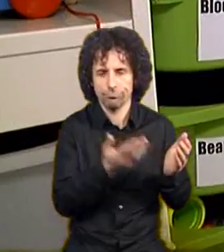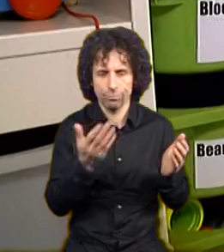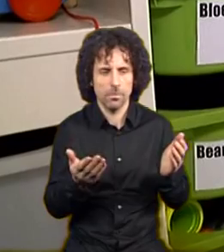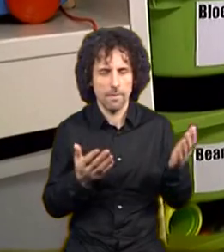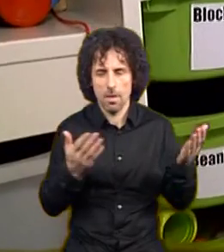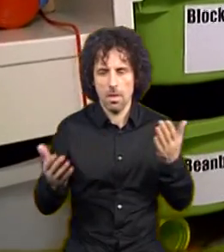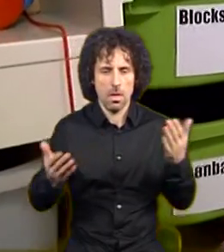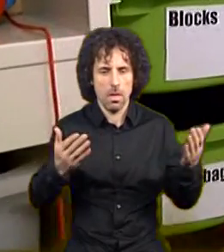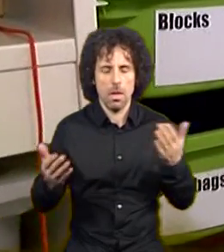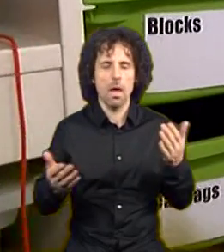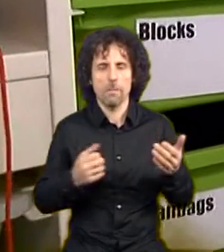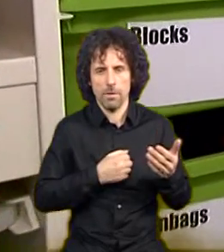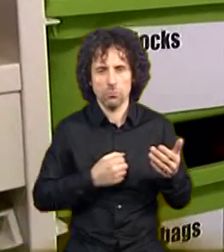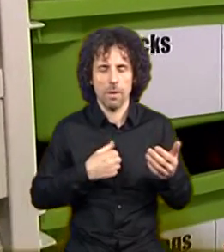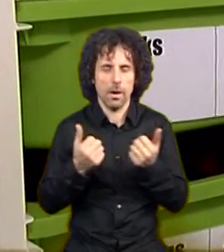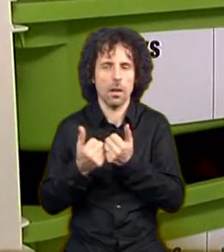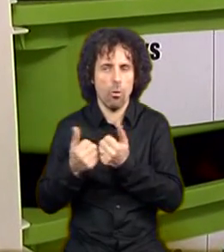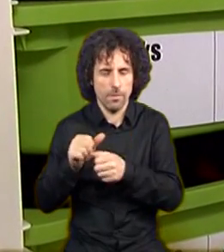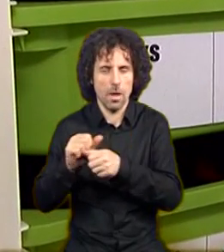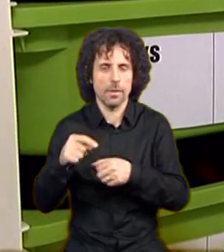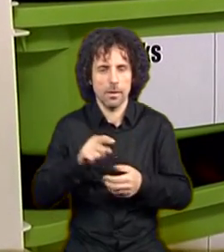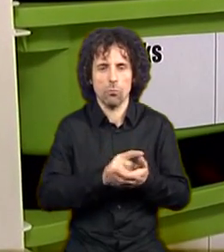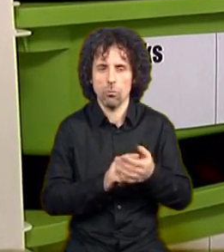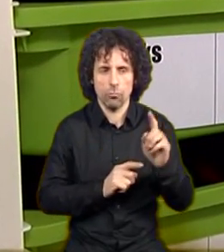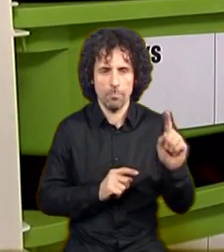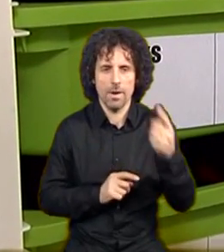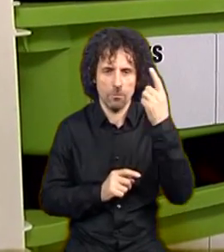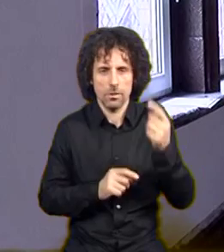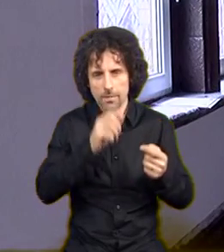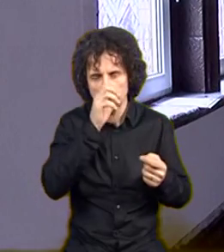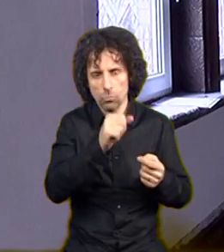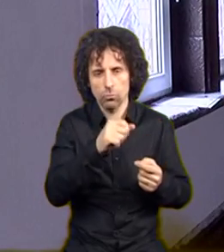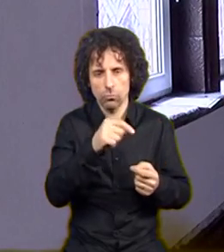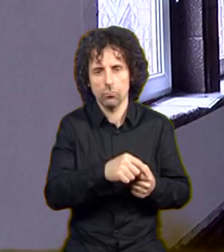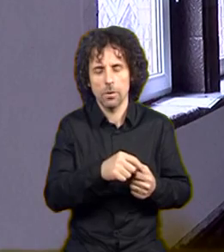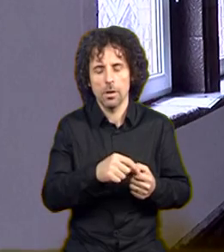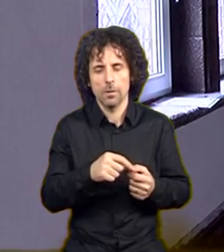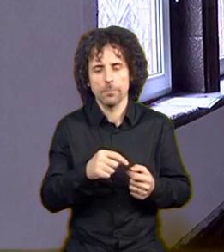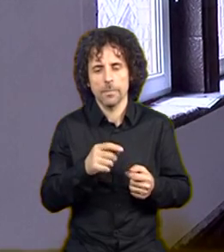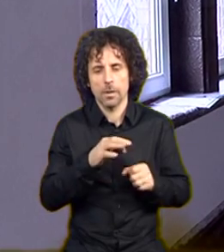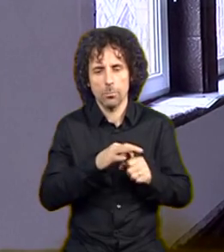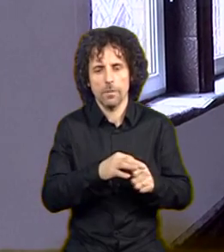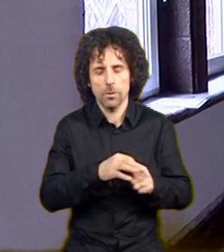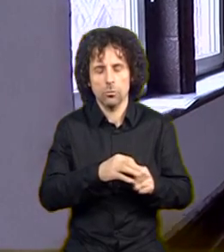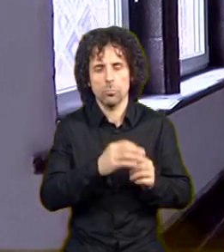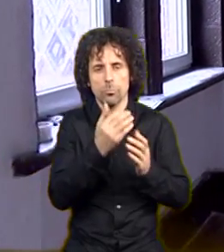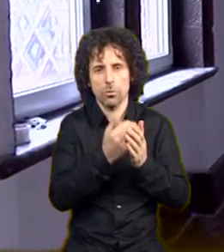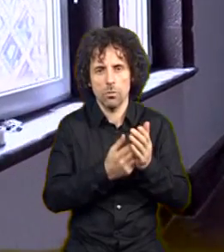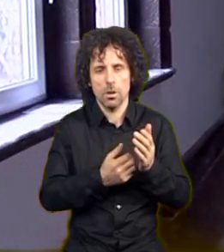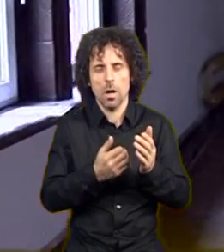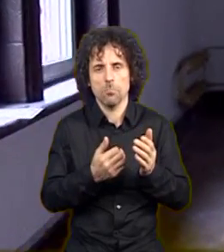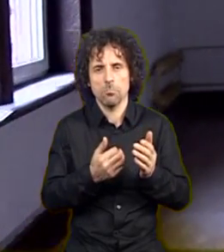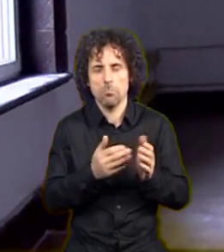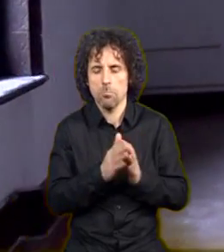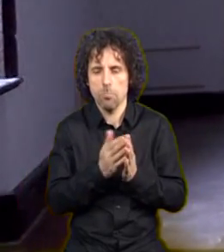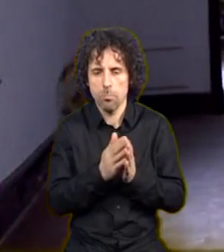od lat z powodzeniem funkcjonują w Krakowie czy w Warszawie. Na Śląsku będzie to pierwsza tego typu placówka oświatowa. Będziemy chcieli wprowadzić programy